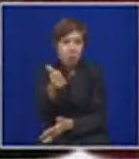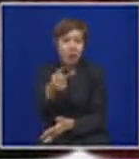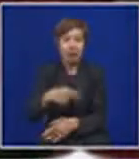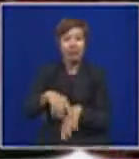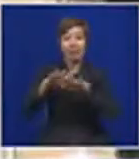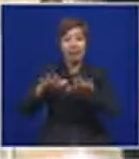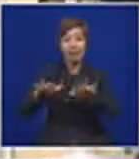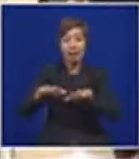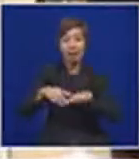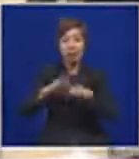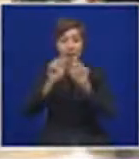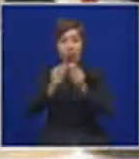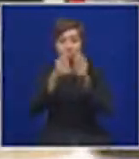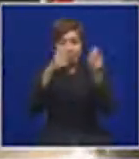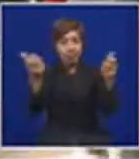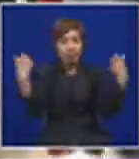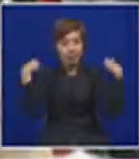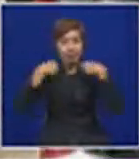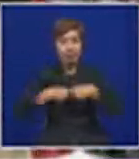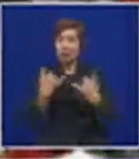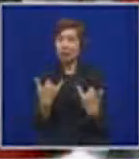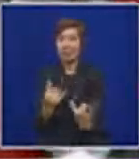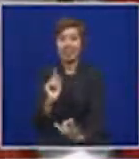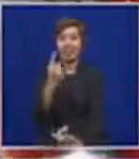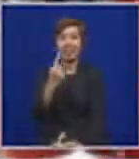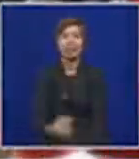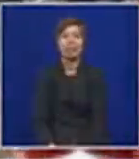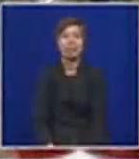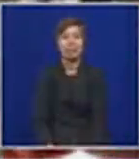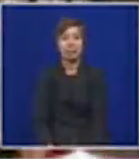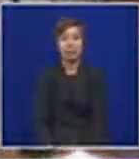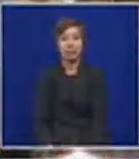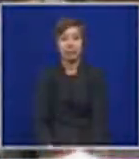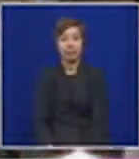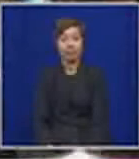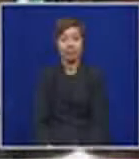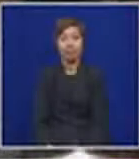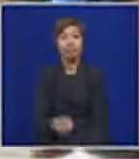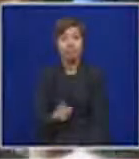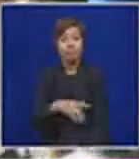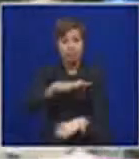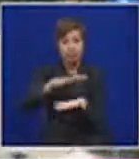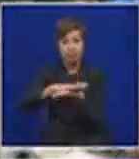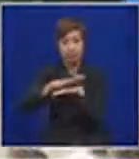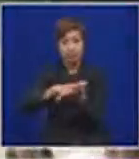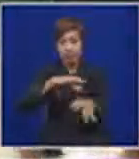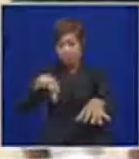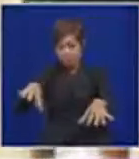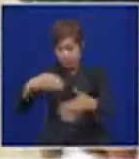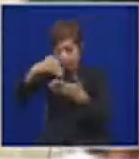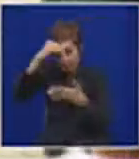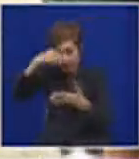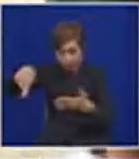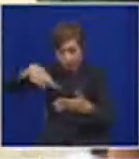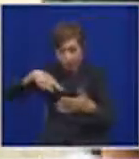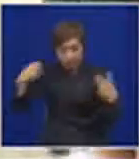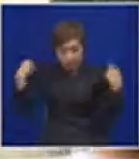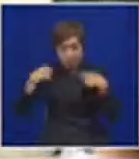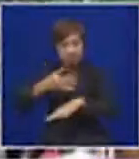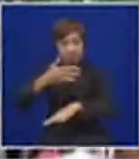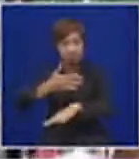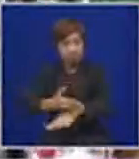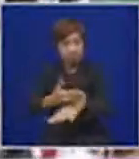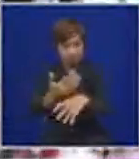ๆนะคะหยิบออกมาจากตู้เพื่อใช้รับลมหนาวในวันนี้ด้วยค่ะนอกจากเด็กนักเรียนในโรงเรียนหลายๆแห่งที่ต่างสวมใส่เสื้อผ้ากันหนาว